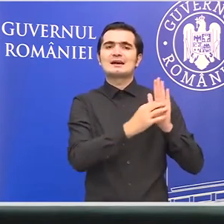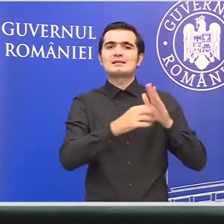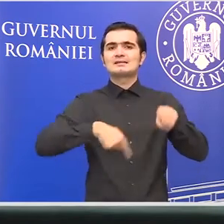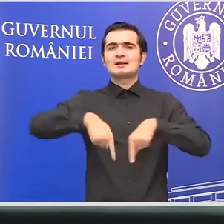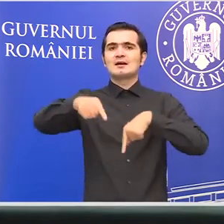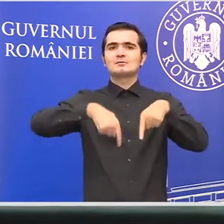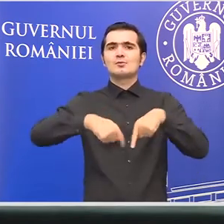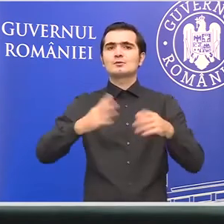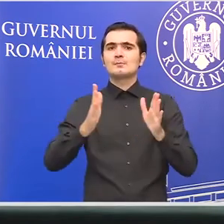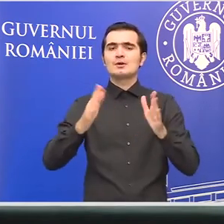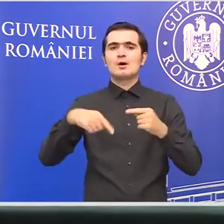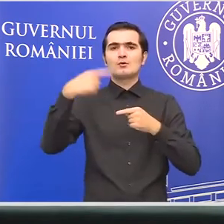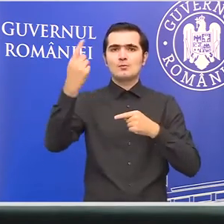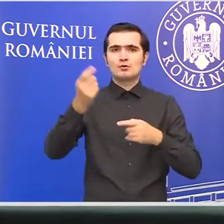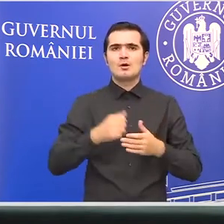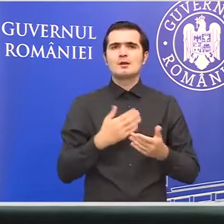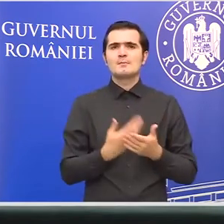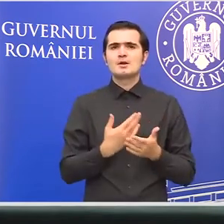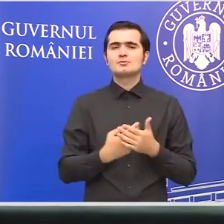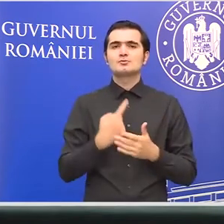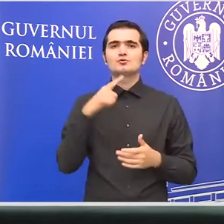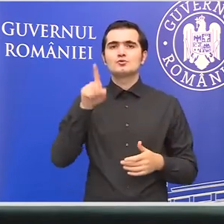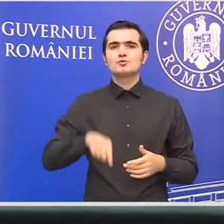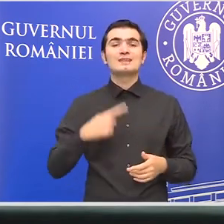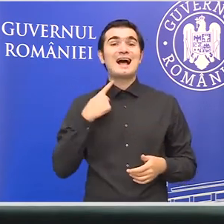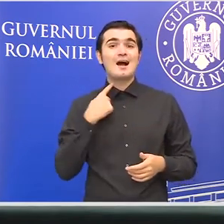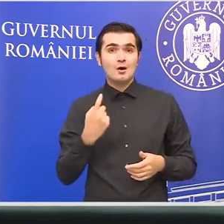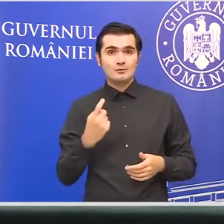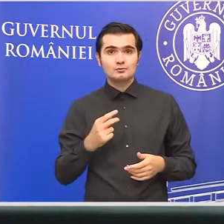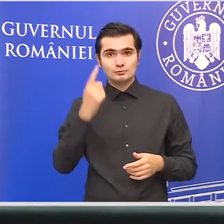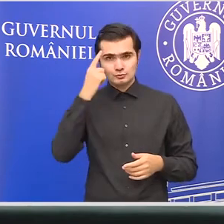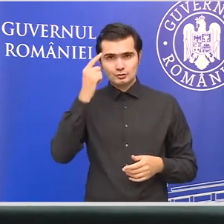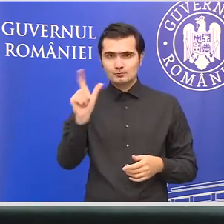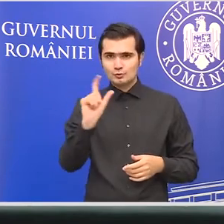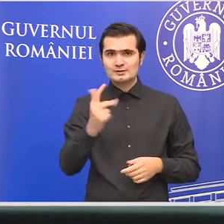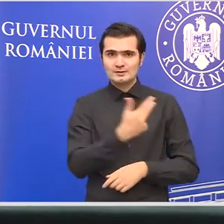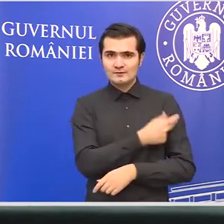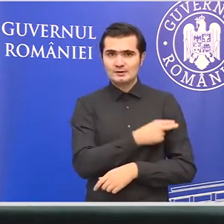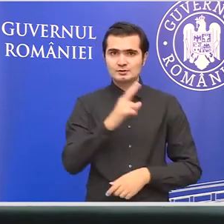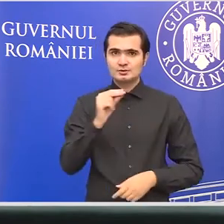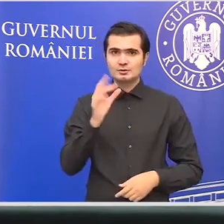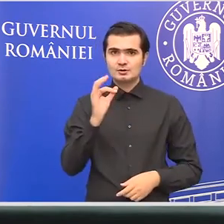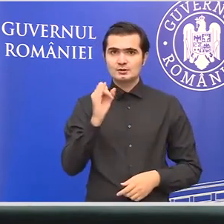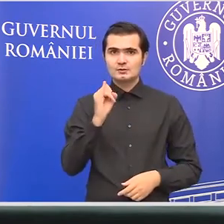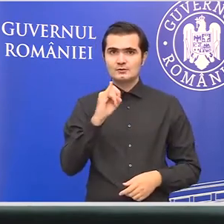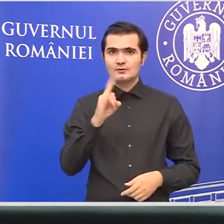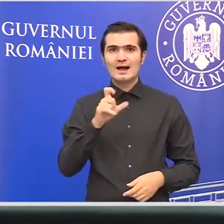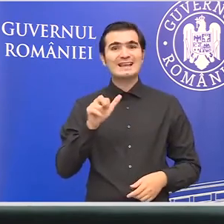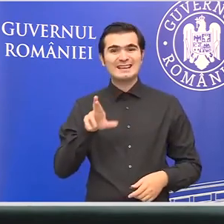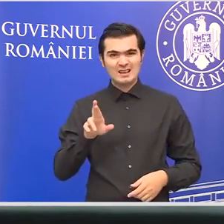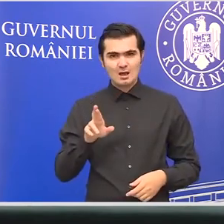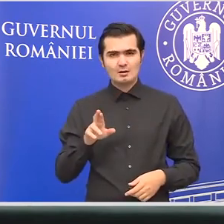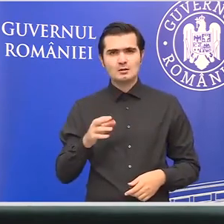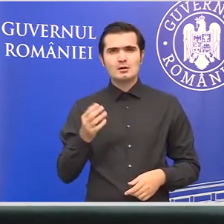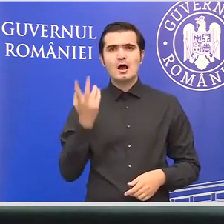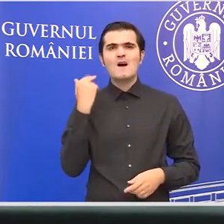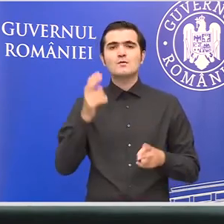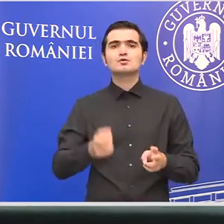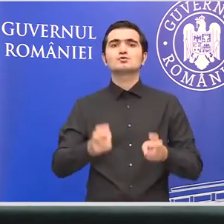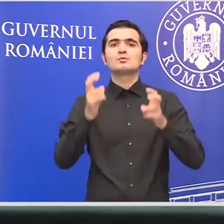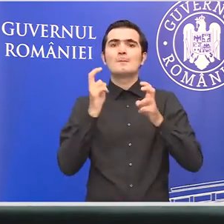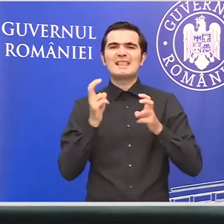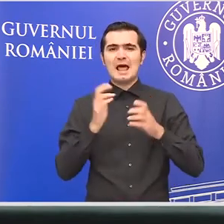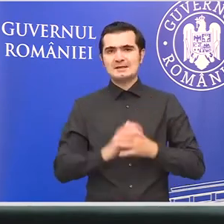următoare, pentru august, după cum știm, dozele de vaccin Pfizer-BioNTech au fost